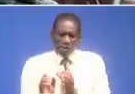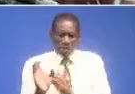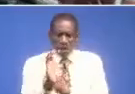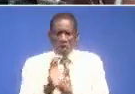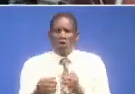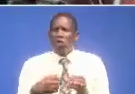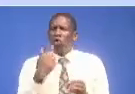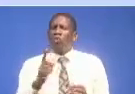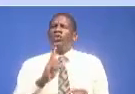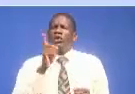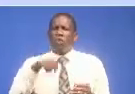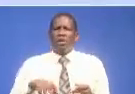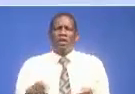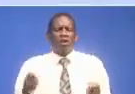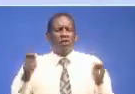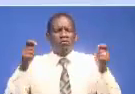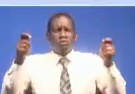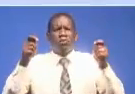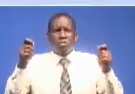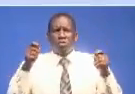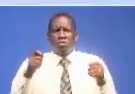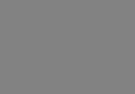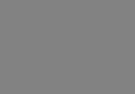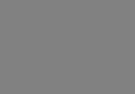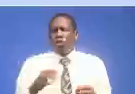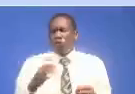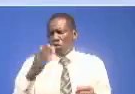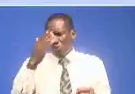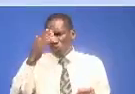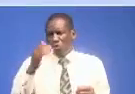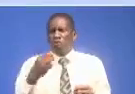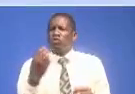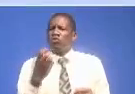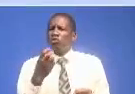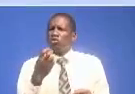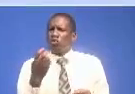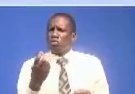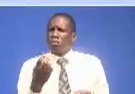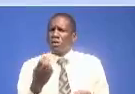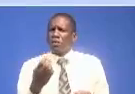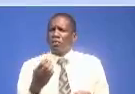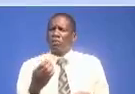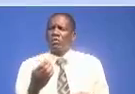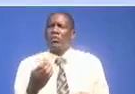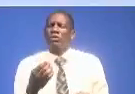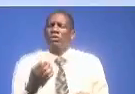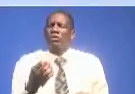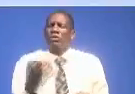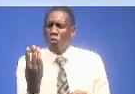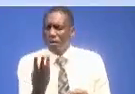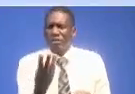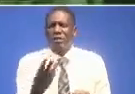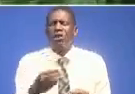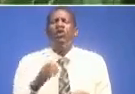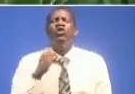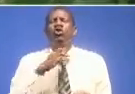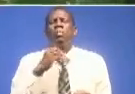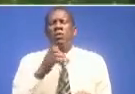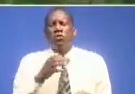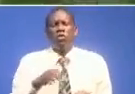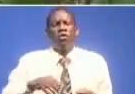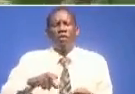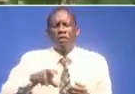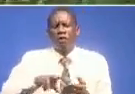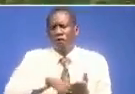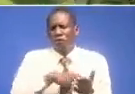nchini, ambao wameapa kutokea barabarani kwa wingi siku ya Jumatano kulalamikia kuchelewa kwa nyongeza ya